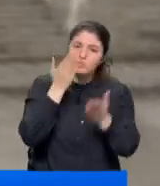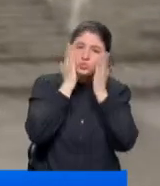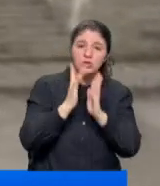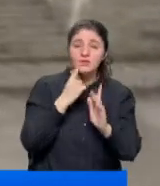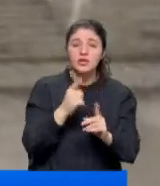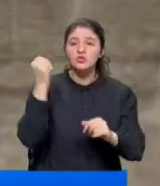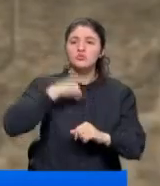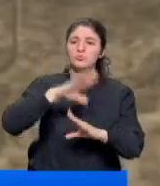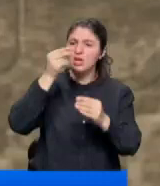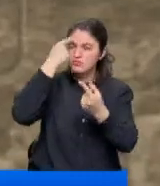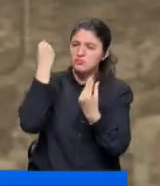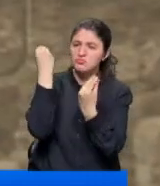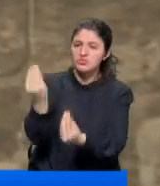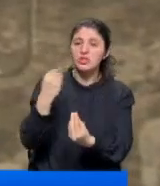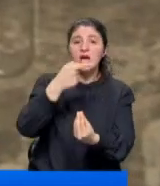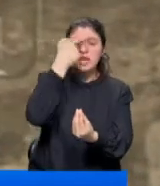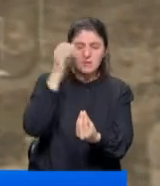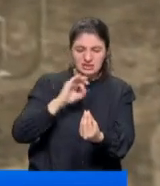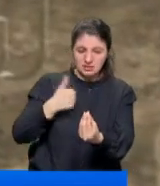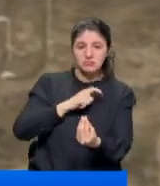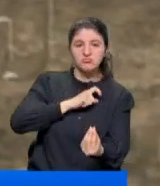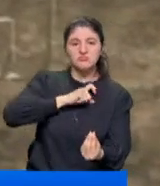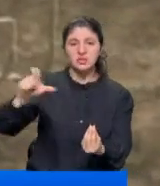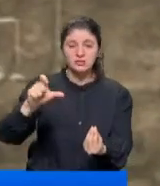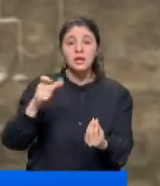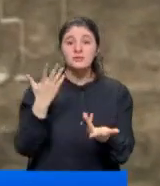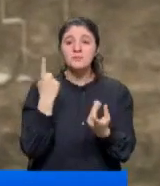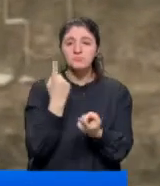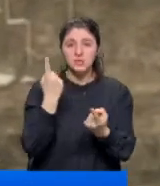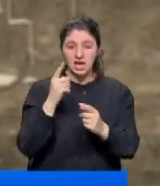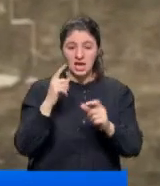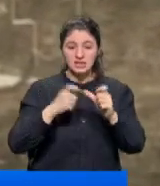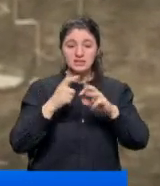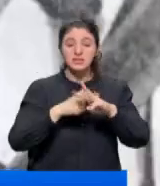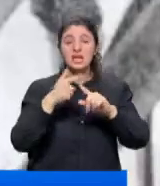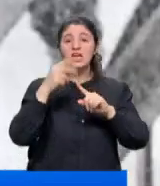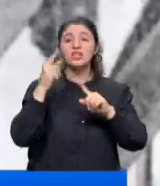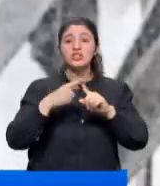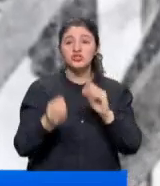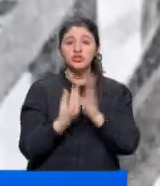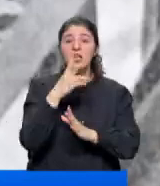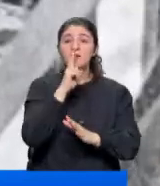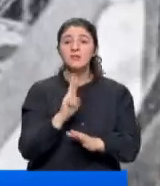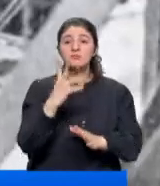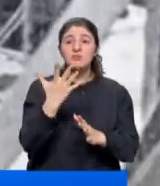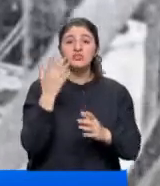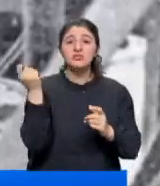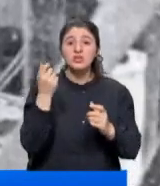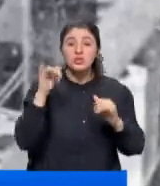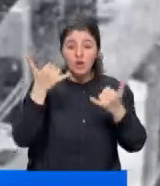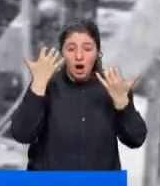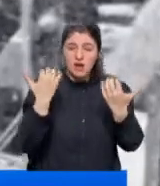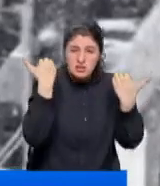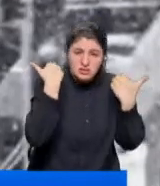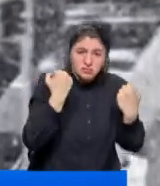ettiler düşmanın tüm imkanlarına imkansızlıkla yanıt verdiler bir Seyit çıktı Çanakkale'de 275 kiloluk mermi